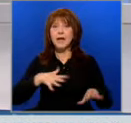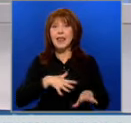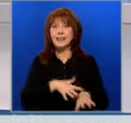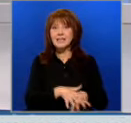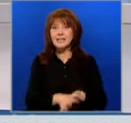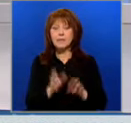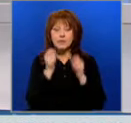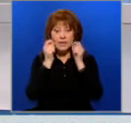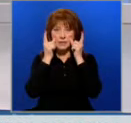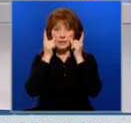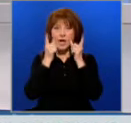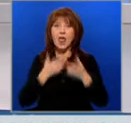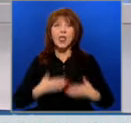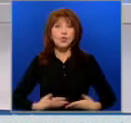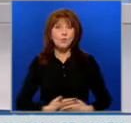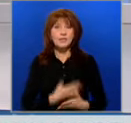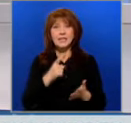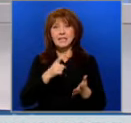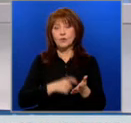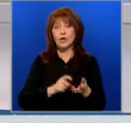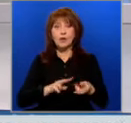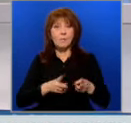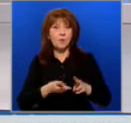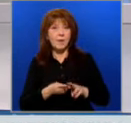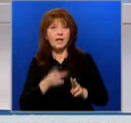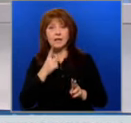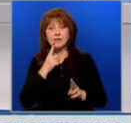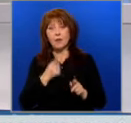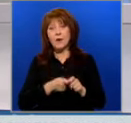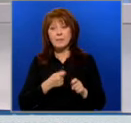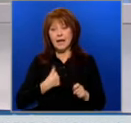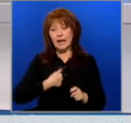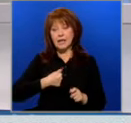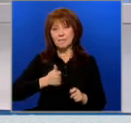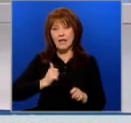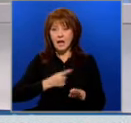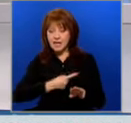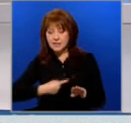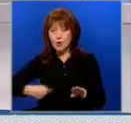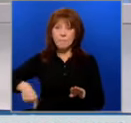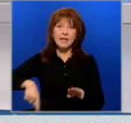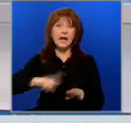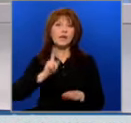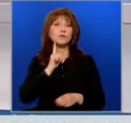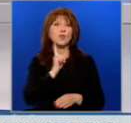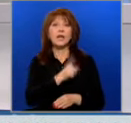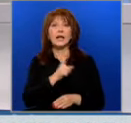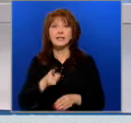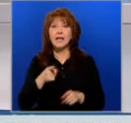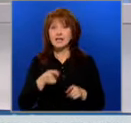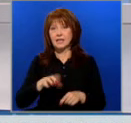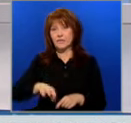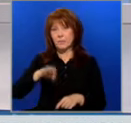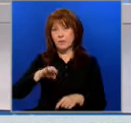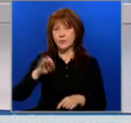изненадващ. Според Денков са необходими и законодателни промени, които да криминализират заобикалянето на санкциите. Такива